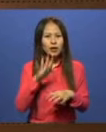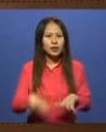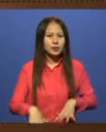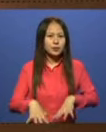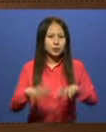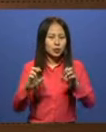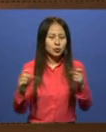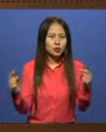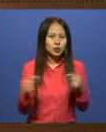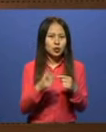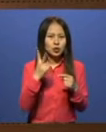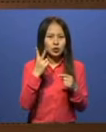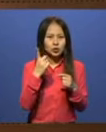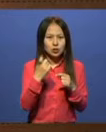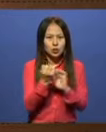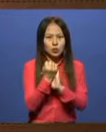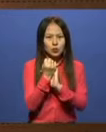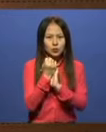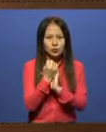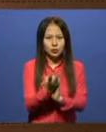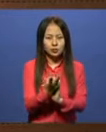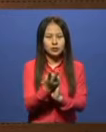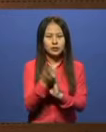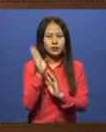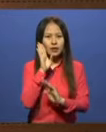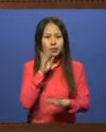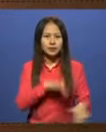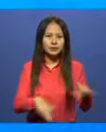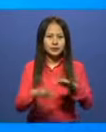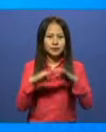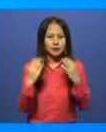және 112 жүзу құралы қамтылды.